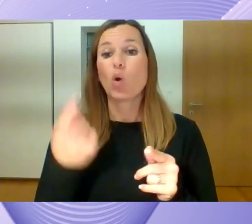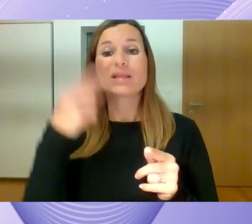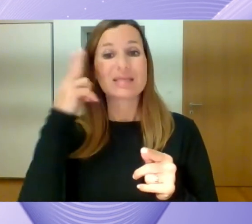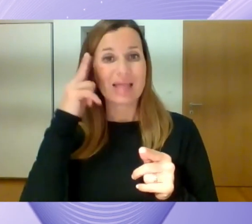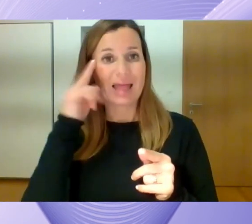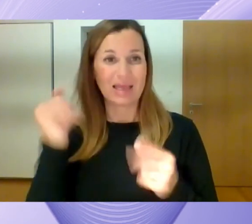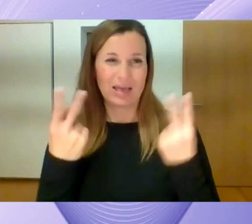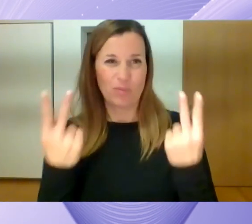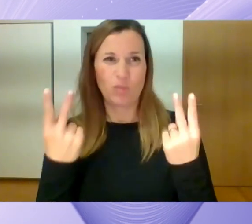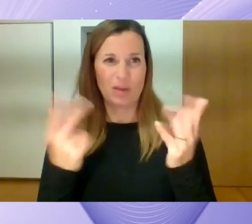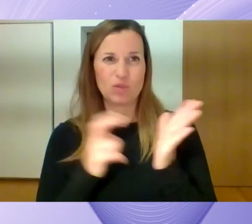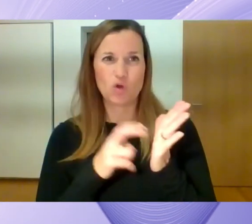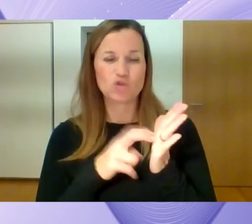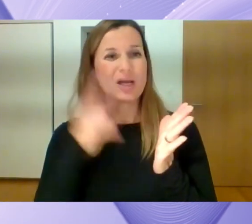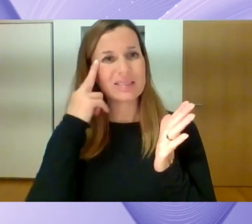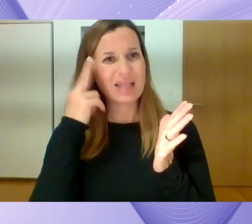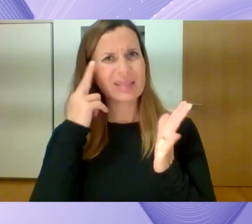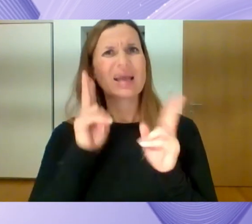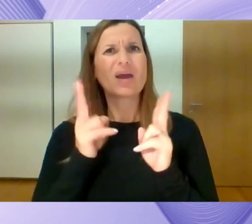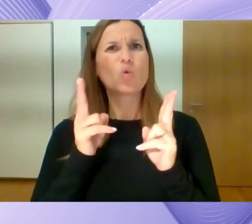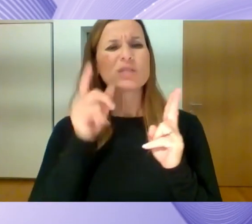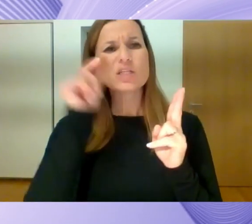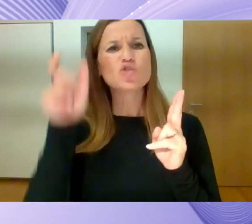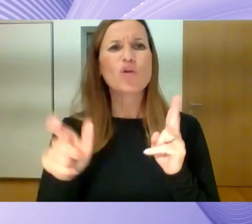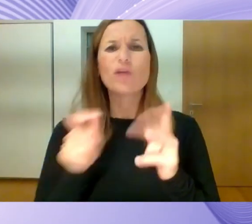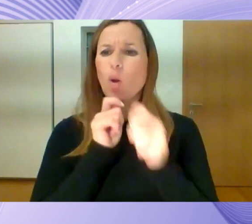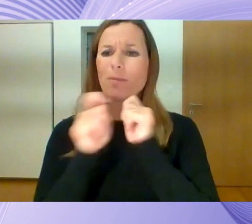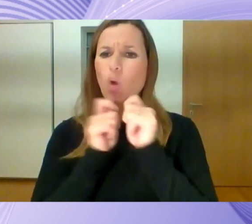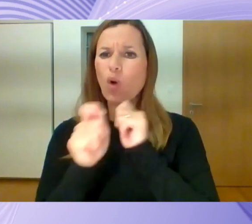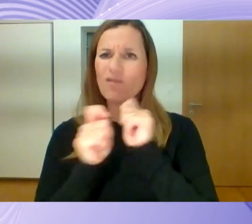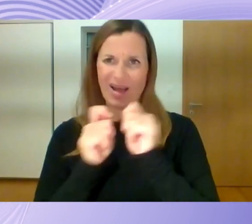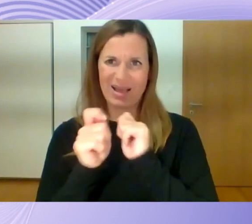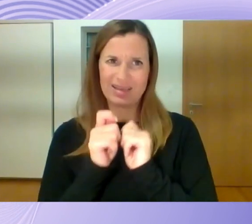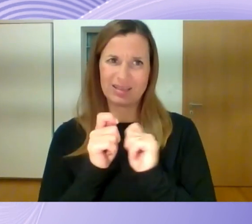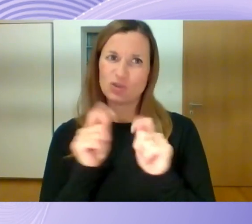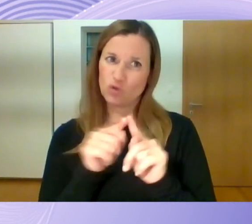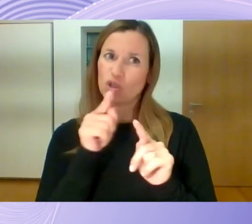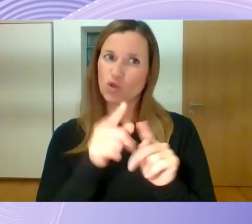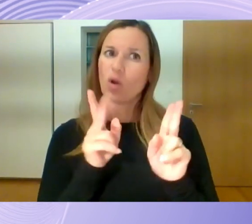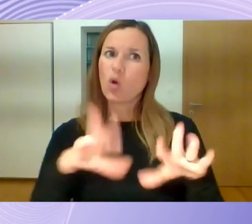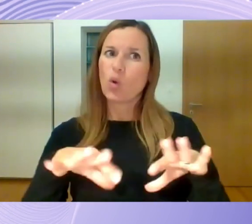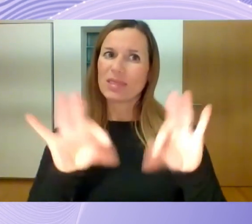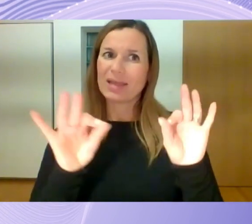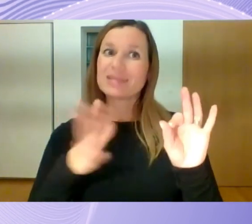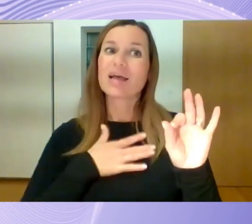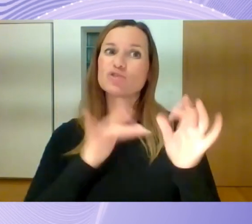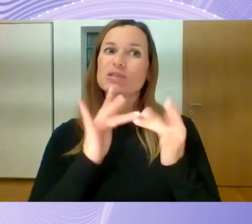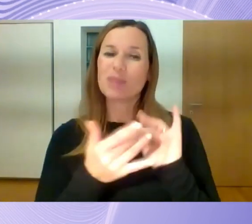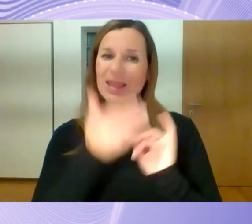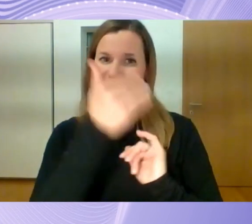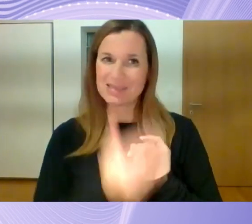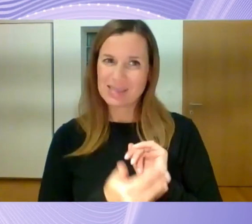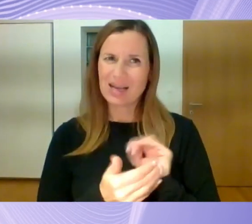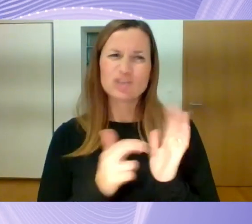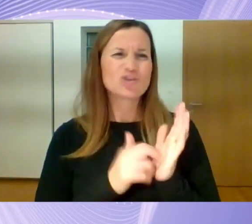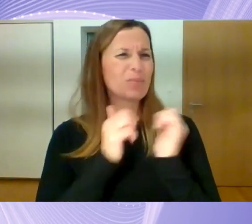je še znanje, kako se s človekom pogovarjati. Tudi tega se mičkeno lahko najde na naši strani, posebej takrat, ko je težaven. Tudi